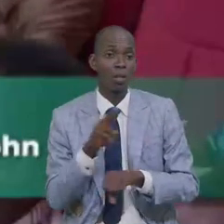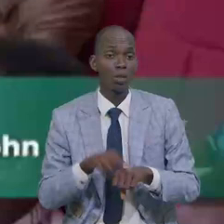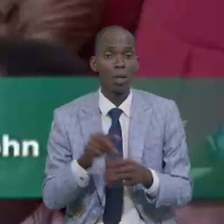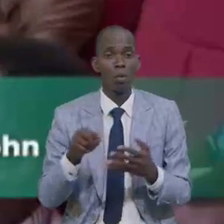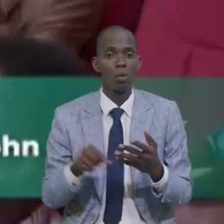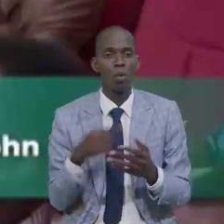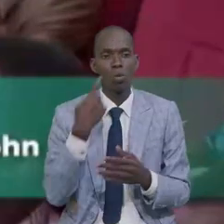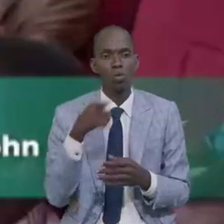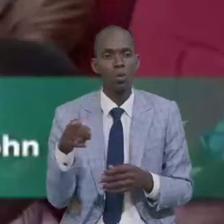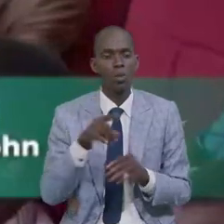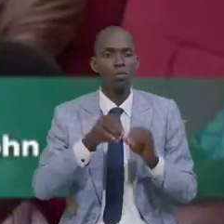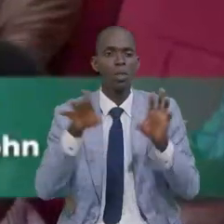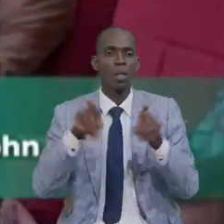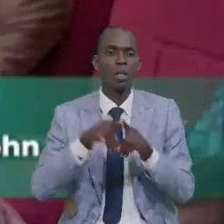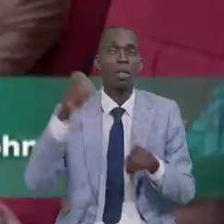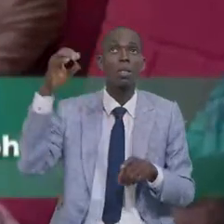monde.